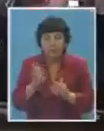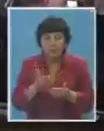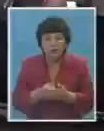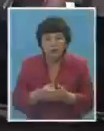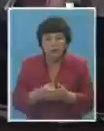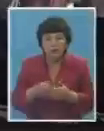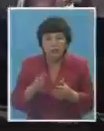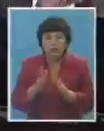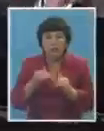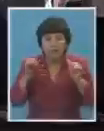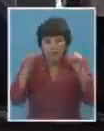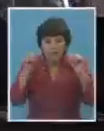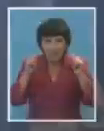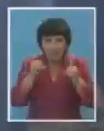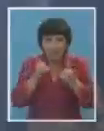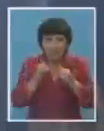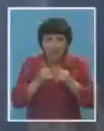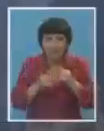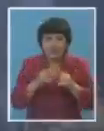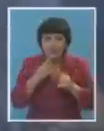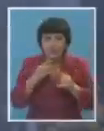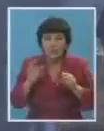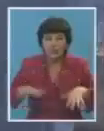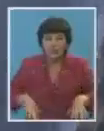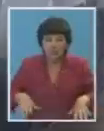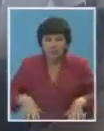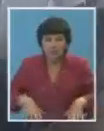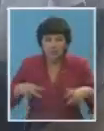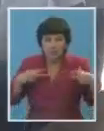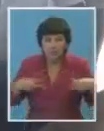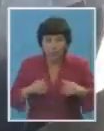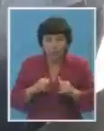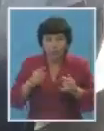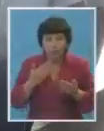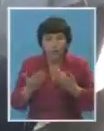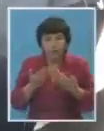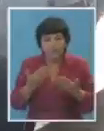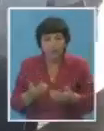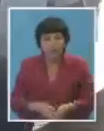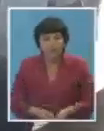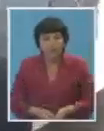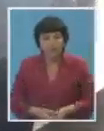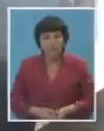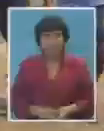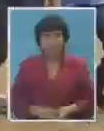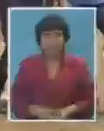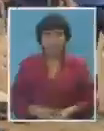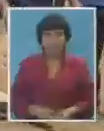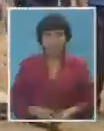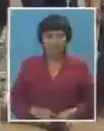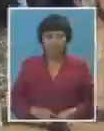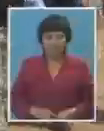Ангус, Қырдың қызыл сиыры сынды ірі қара малы, көшім жылқысы және Еділбай қойын көбейту жөнінде пікір алмасты. Еркебұлан Смадияров, Ержан Тойлыбай,